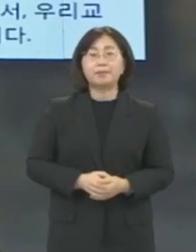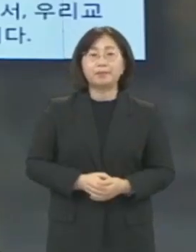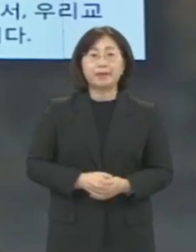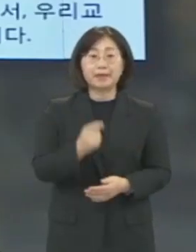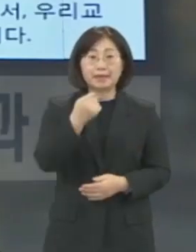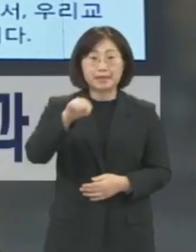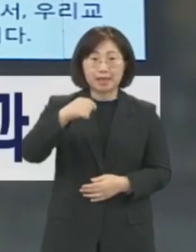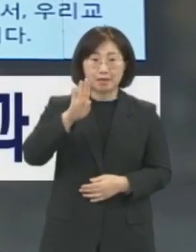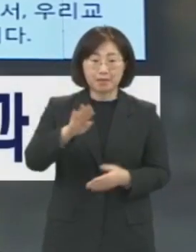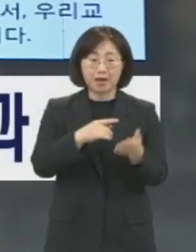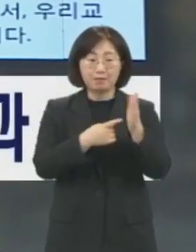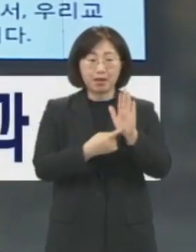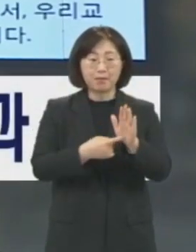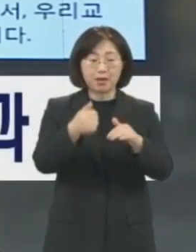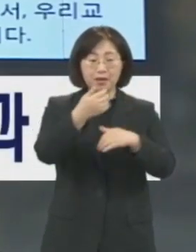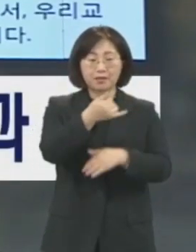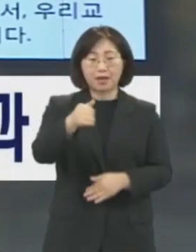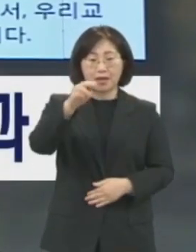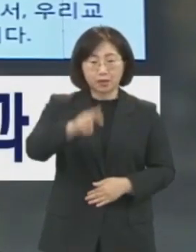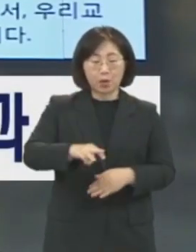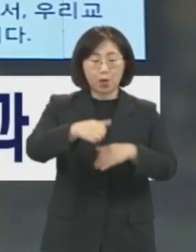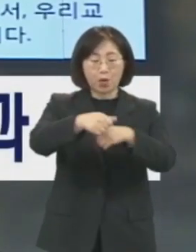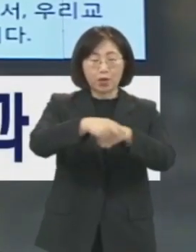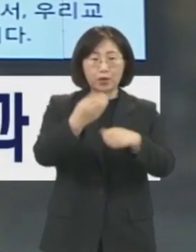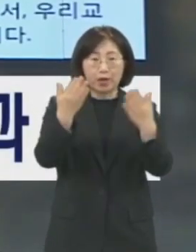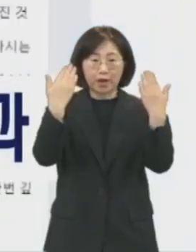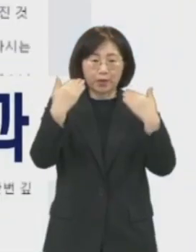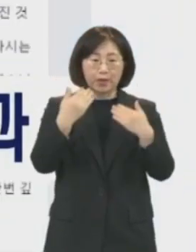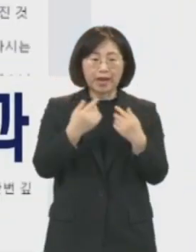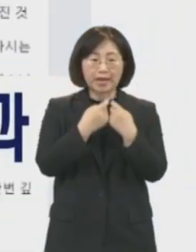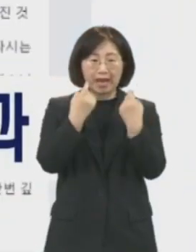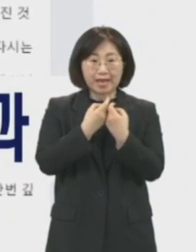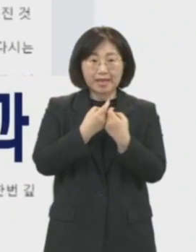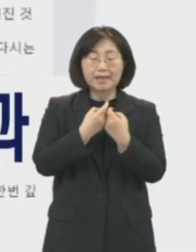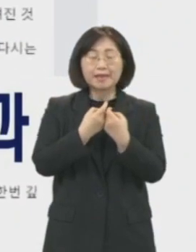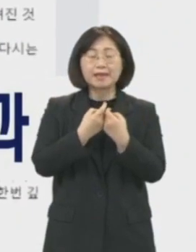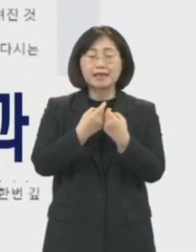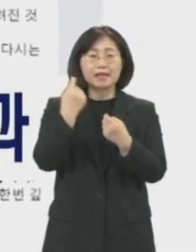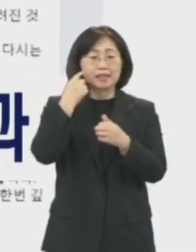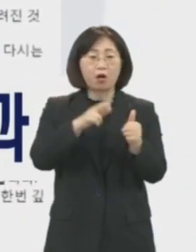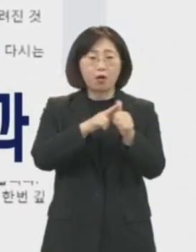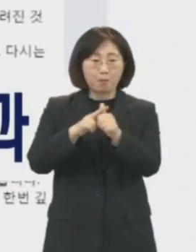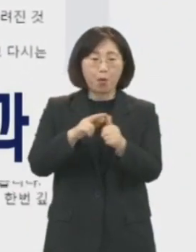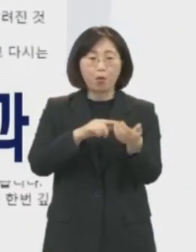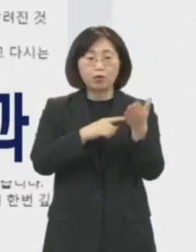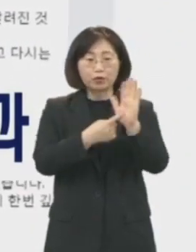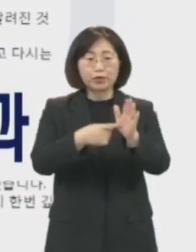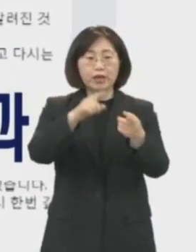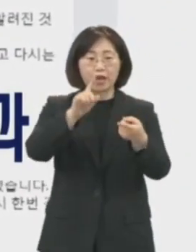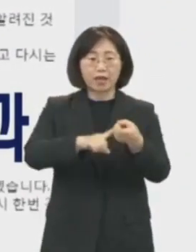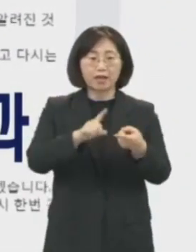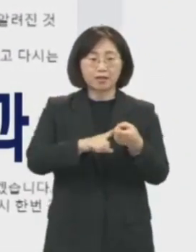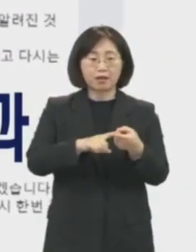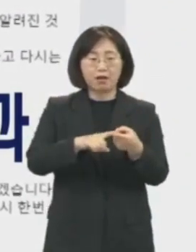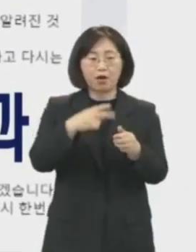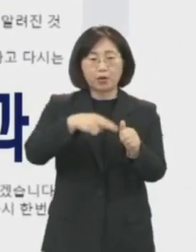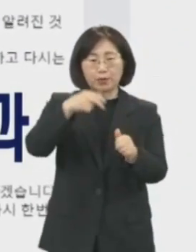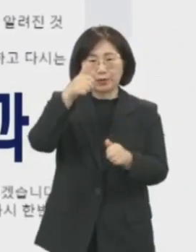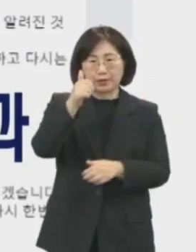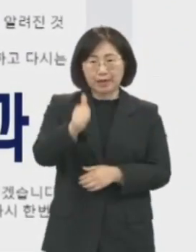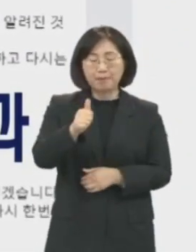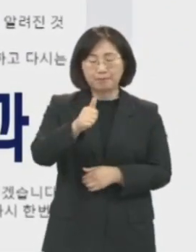TJB 단독보도한 세종 초등학교의 학생 개인정보 노출 사건과 관련해 체교 j'ai 세종 교육감이